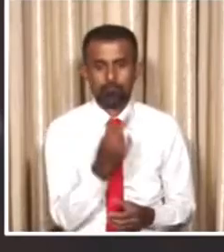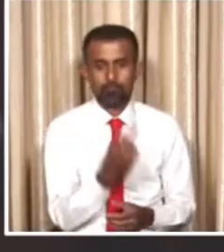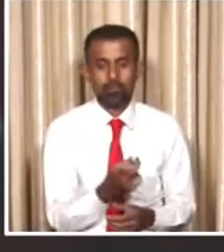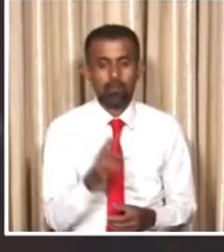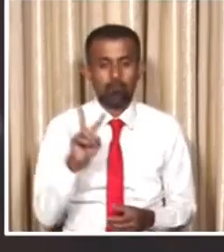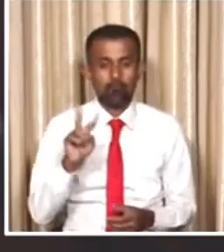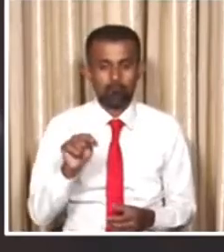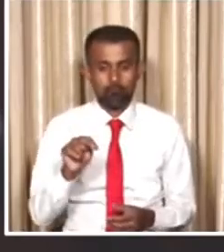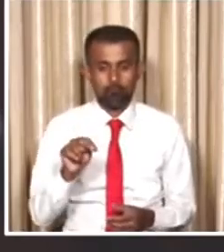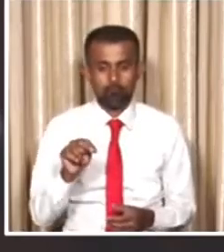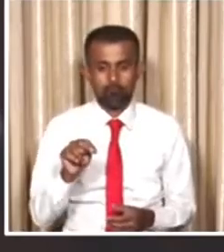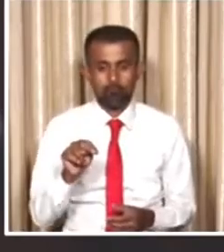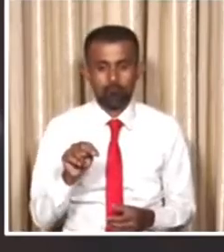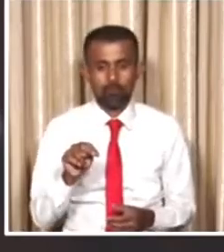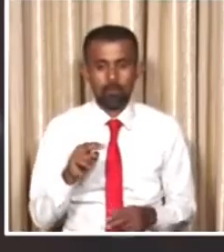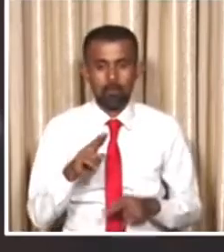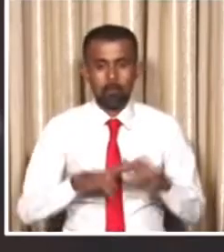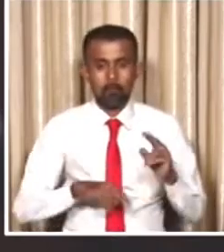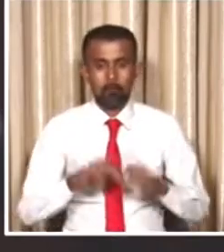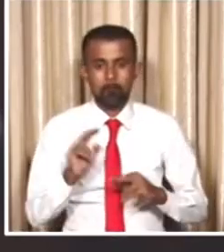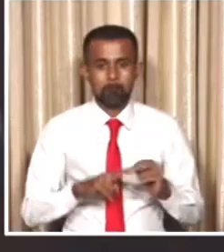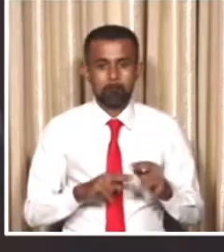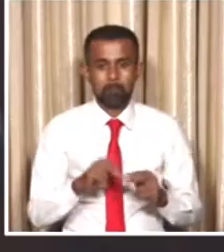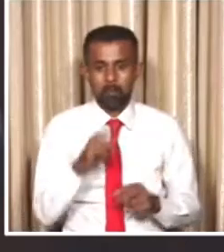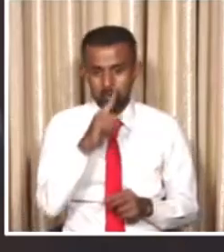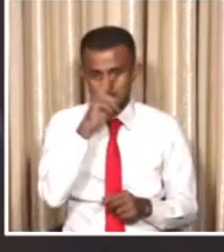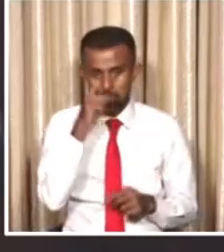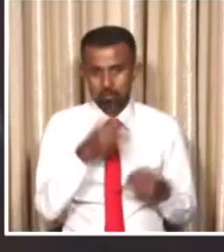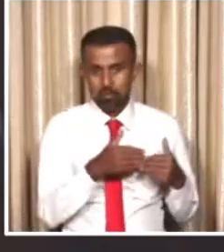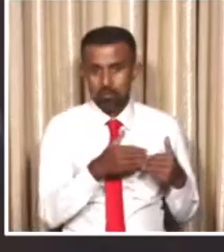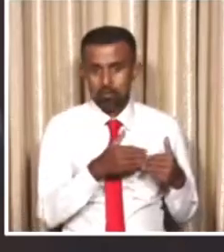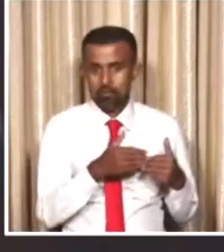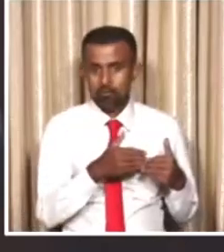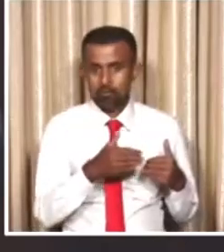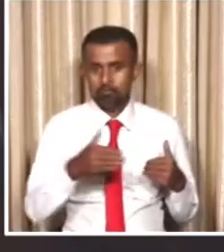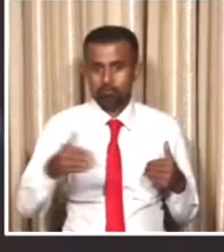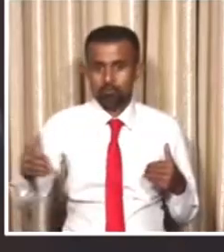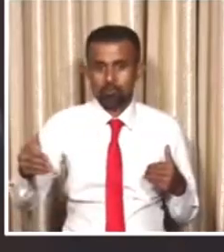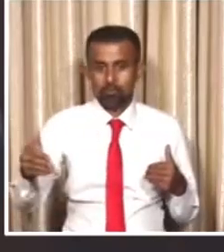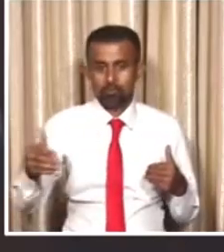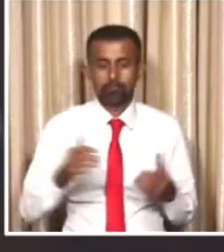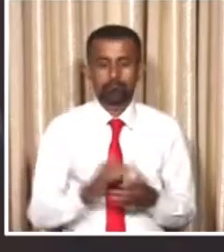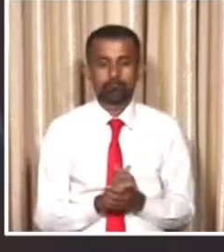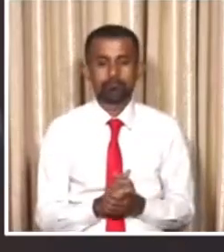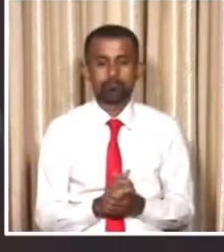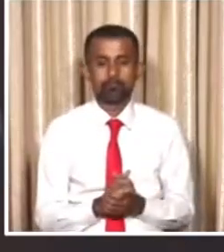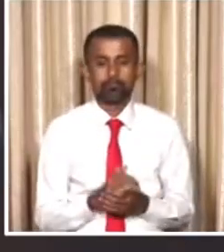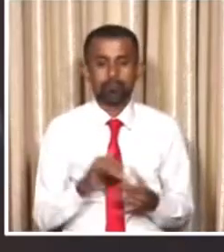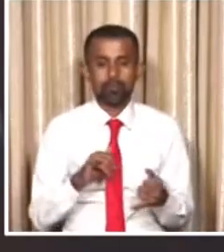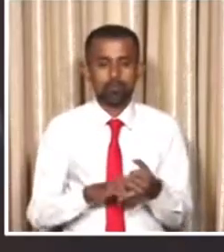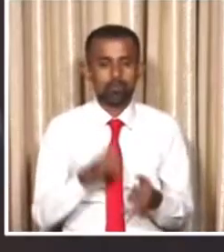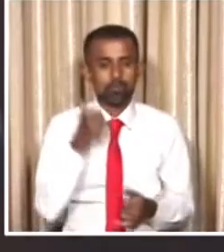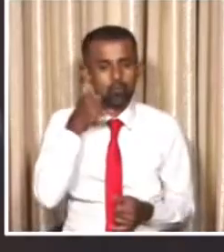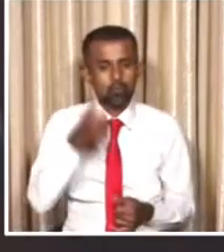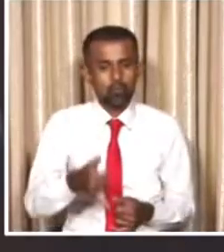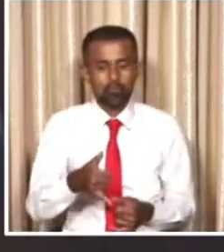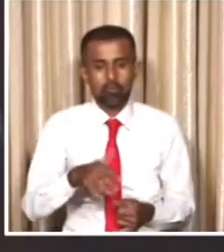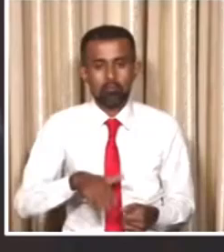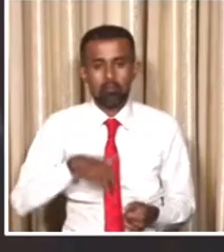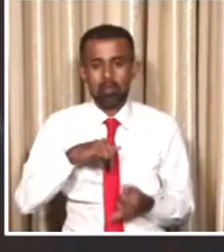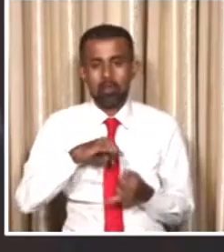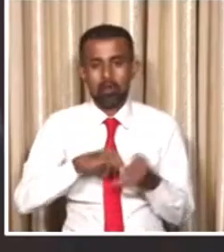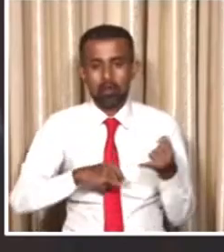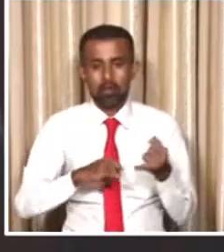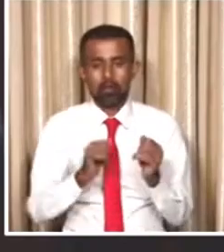2020 පෙබරවාරි මාසේ ඉඳලා ගරු මූලාසනයේ මන්ත්‍රීතුමනි සමග ජන බලවේගයේ මහලේකම්වරයා